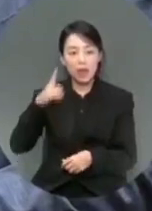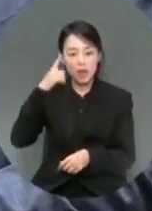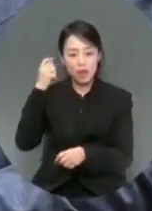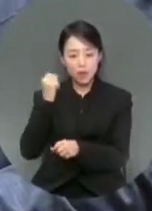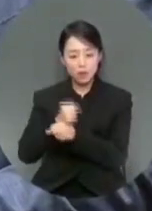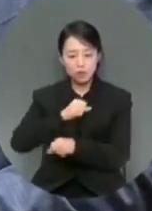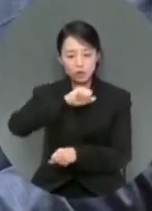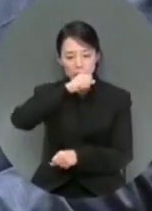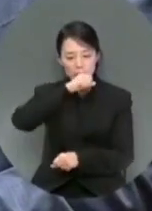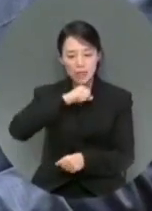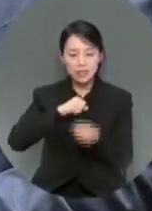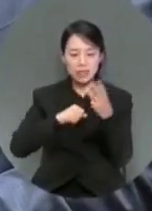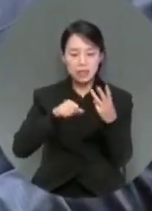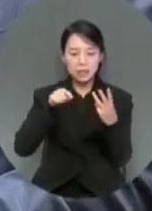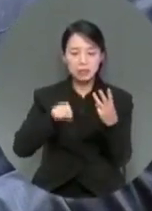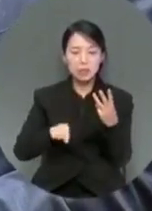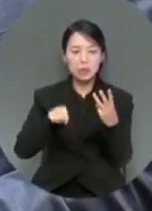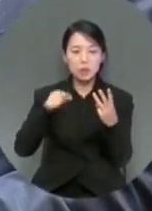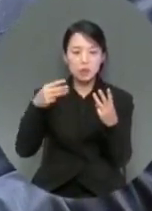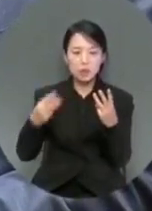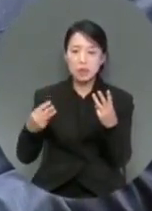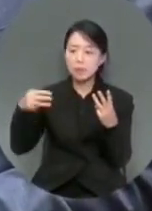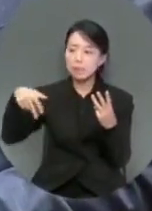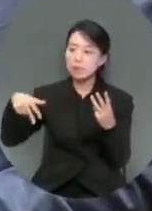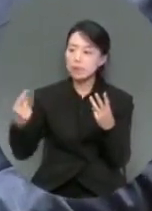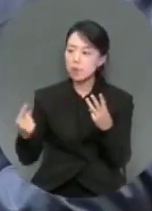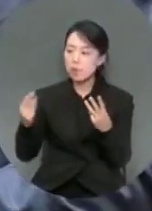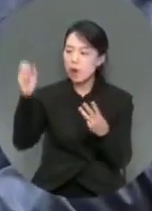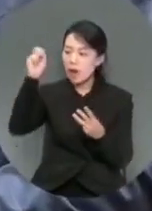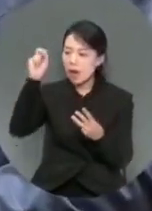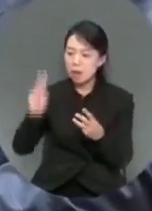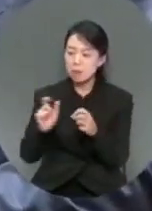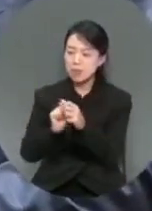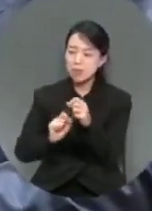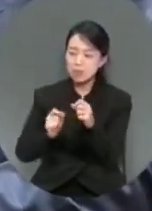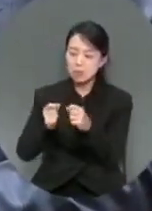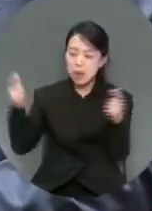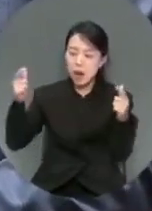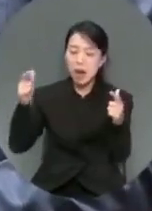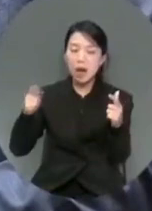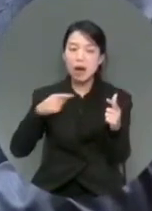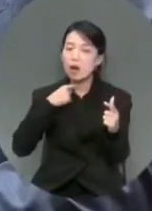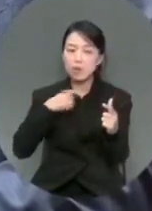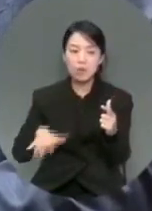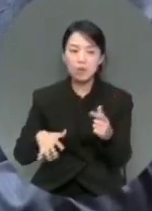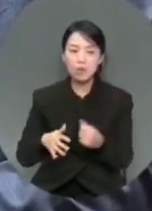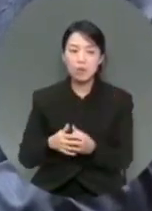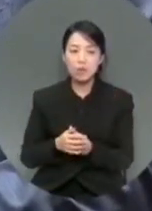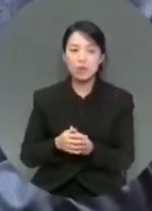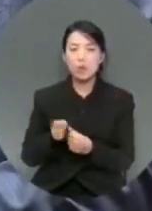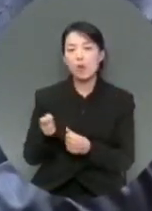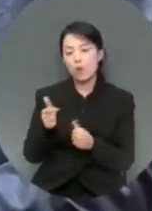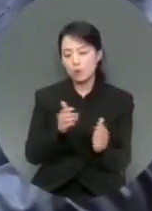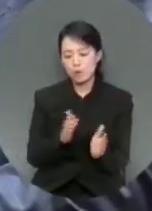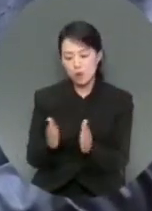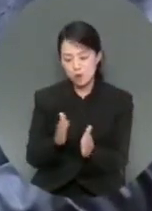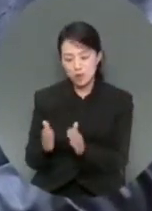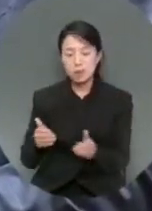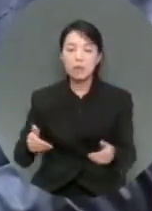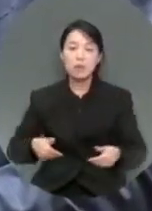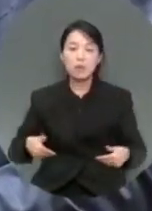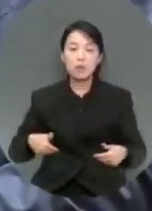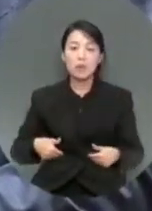3.3조 평균씩 이렇게 급속도로 늘어난 경우도 없었습니다. 부총리님도 그걸 조금 정리하는 네, 과정입니다. 알겠습니다.